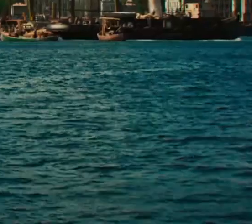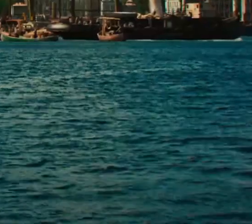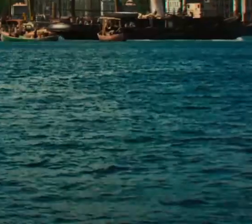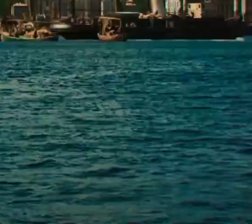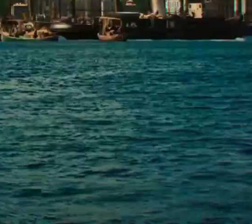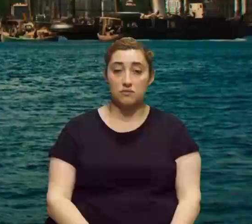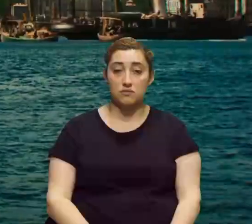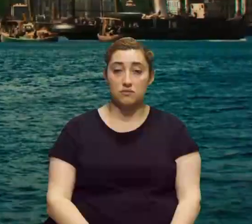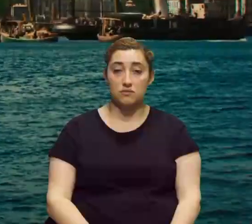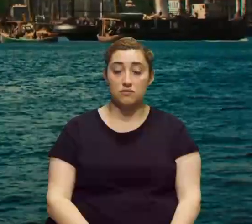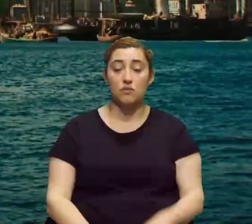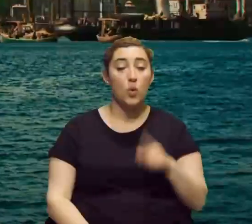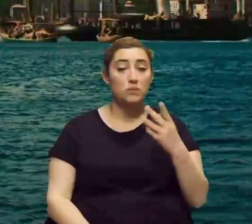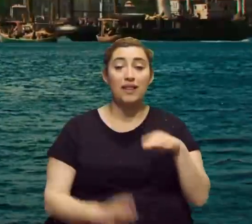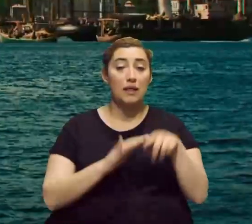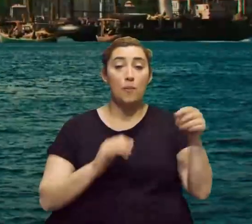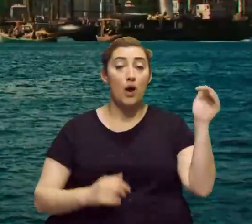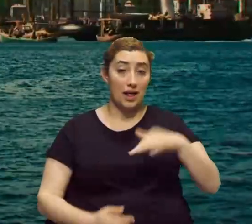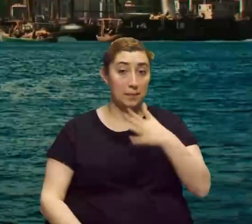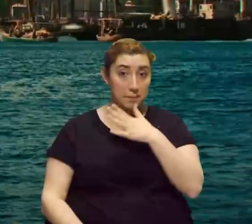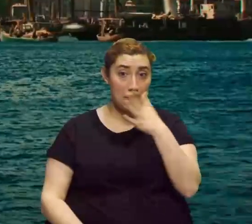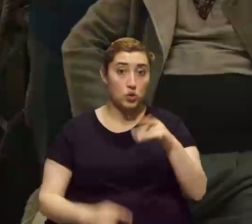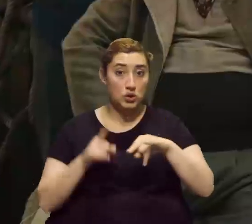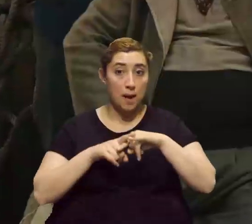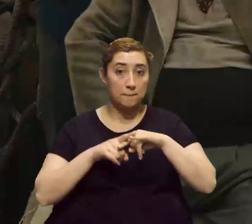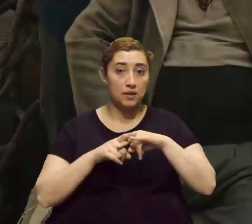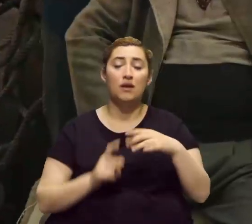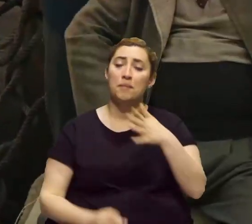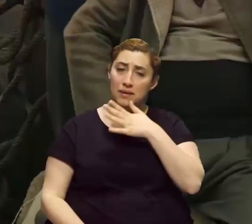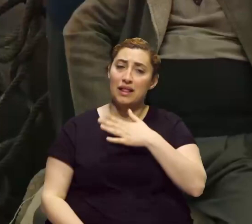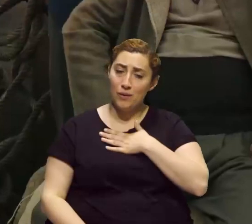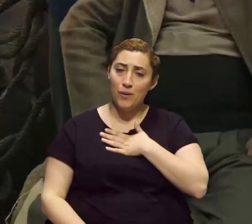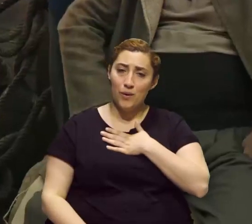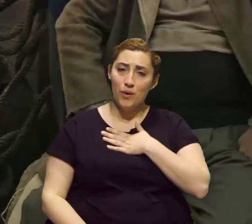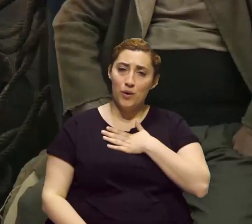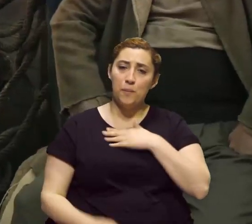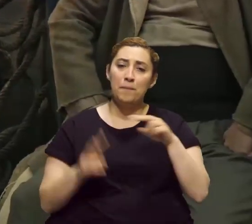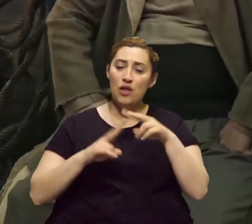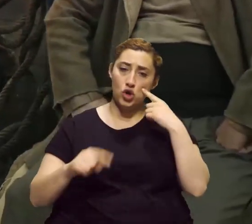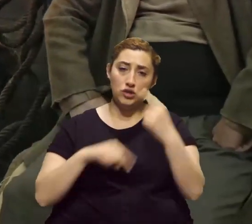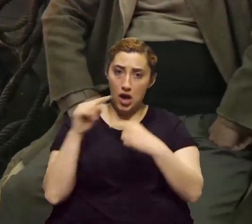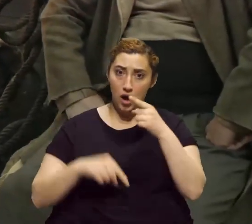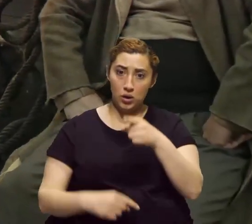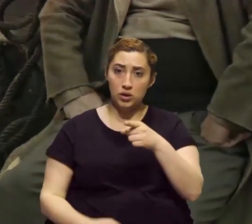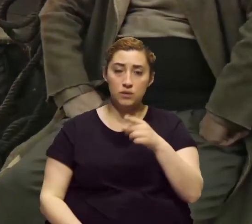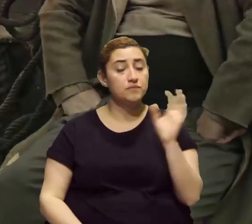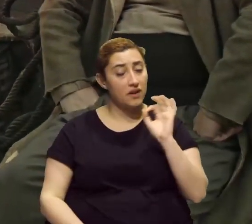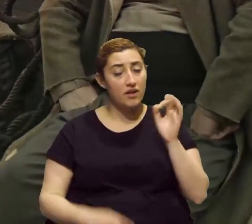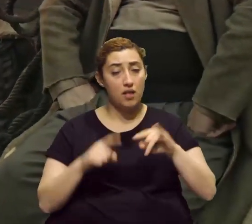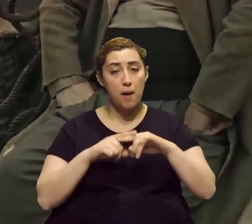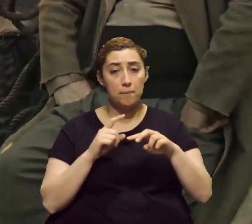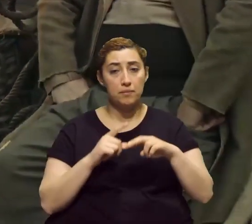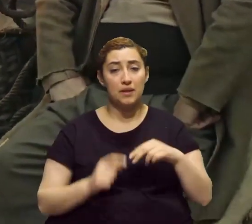Gündüz Galata kıyısı. Öyleyse buraya neden geldiğimizi bilirsin Hamdi. Biliriz. Miloş'u ararsınız. Evet